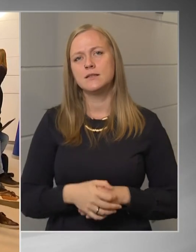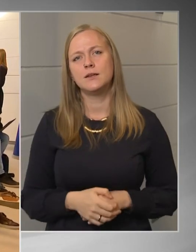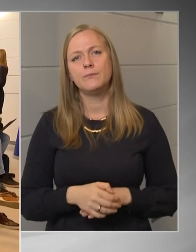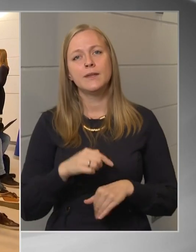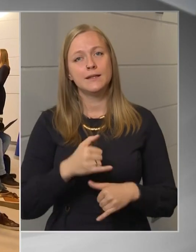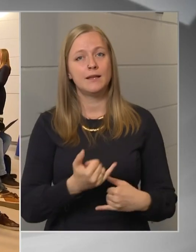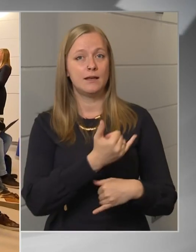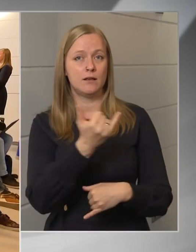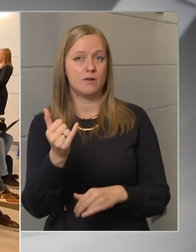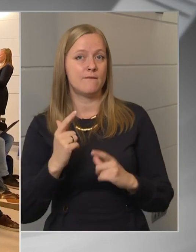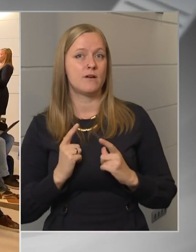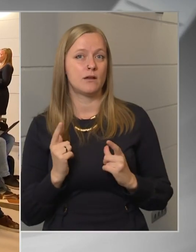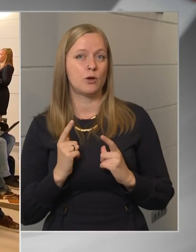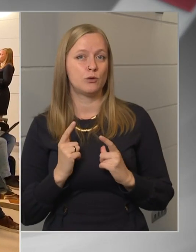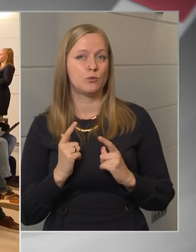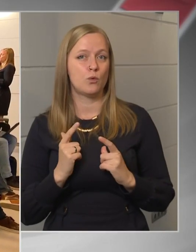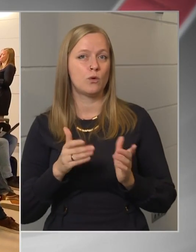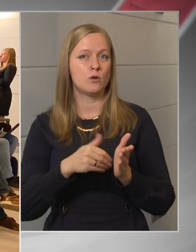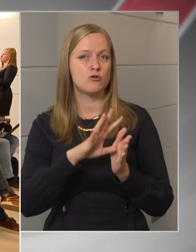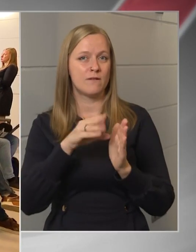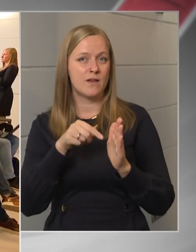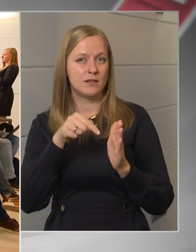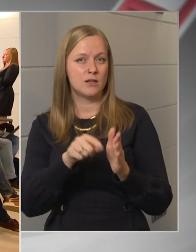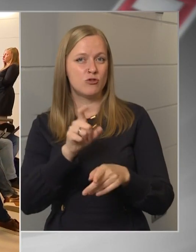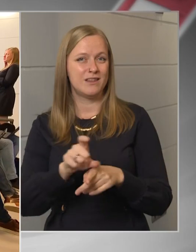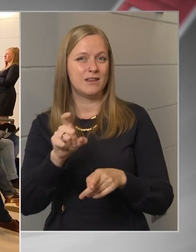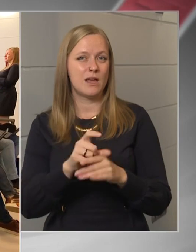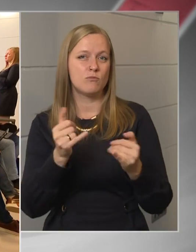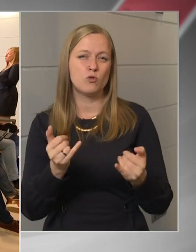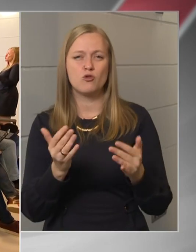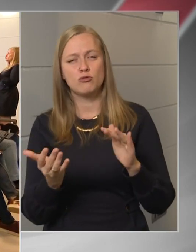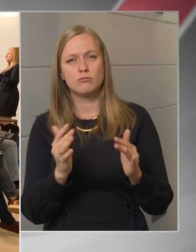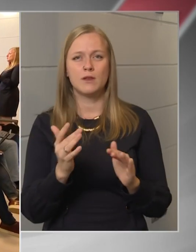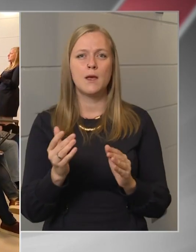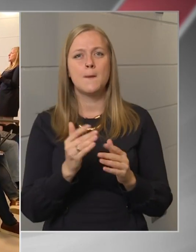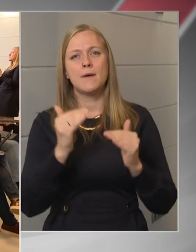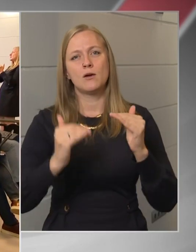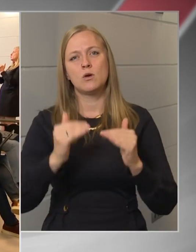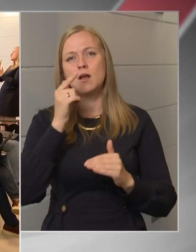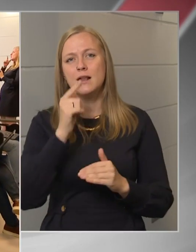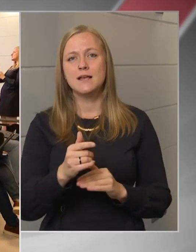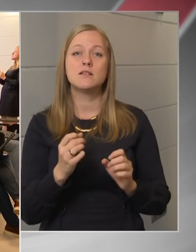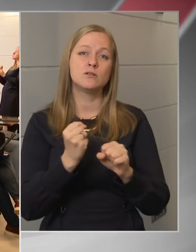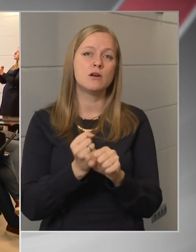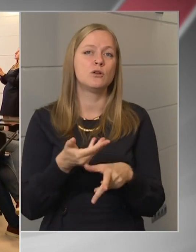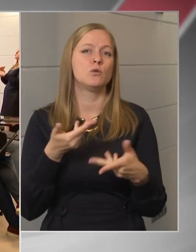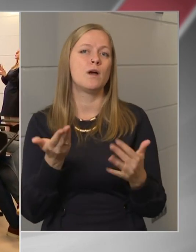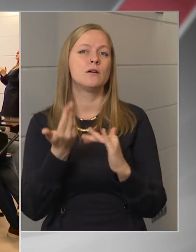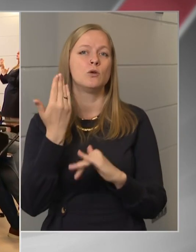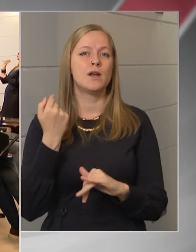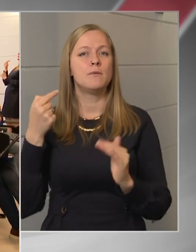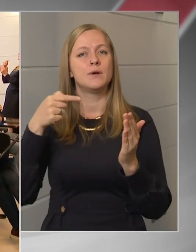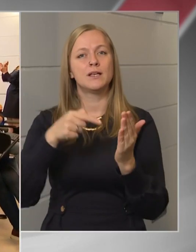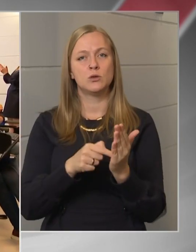az idei évre várható költségvetési hiány most vélhetőleg mekkora lesz, tartható-e a korábban